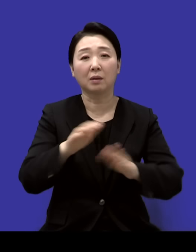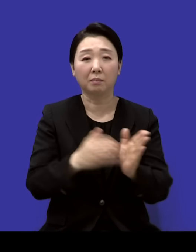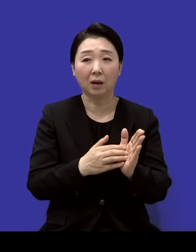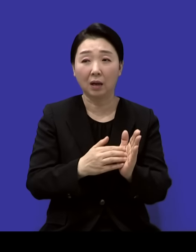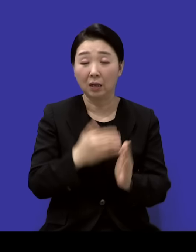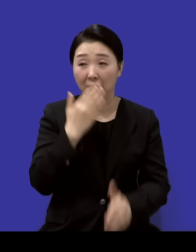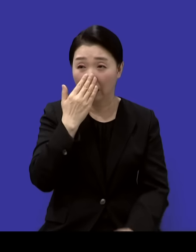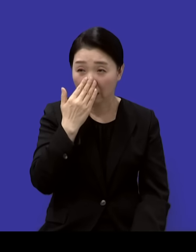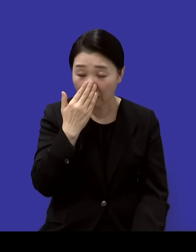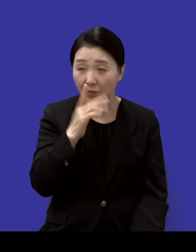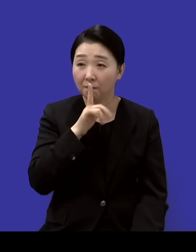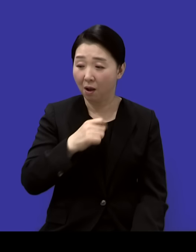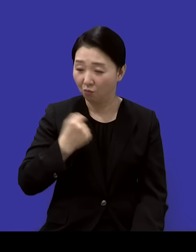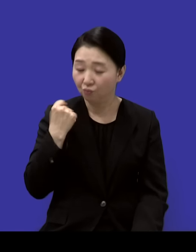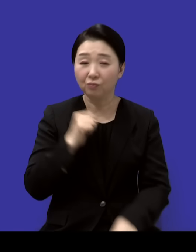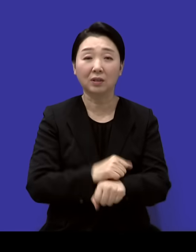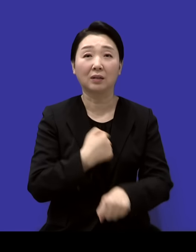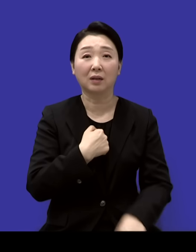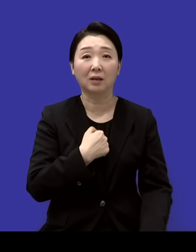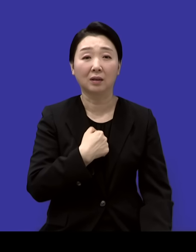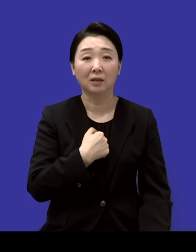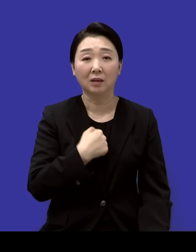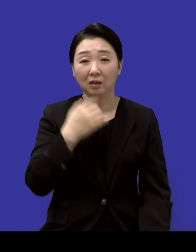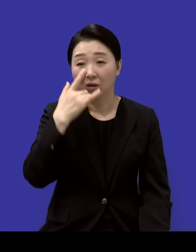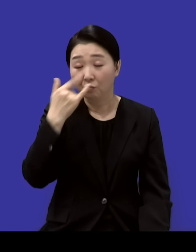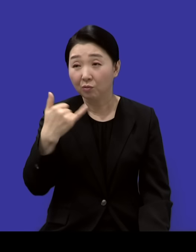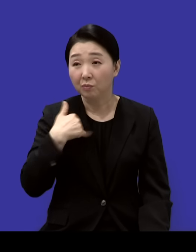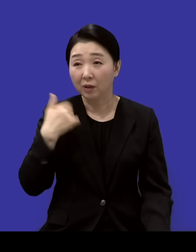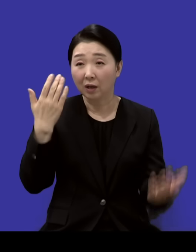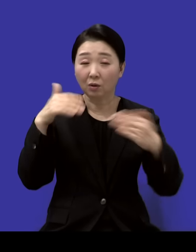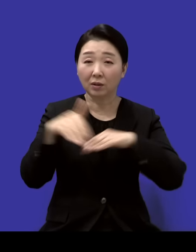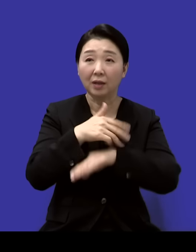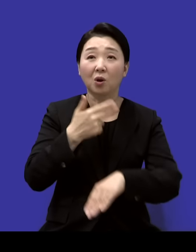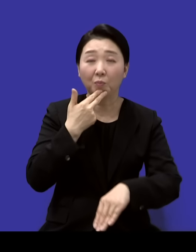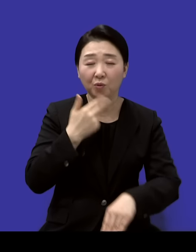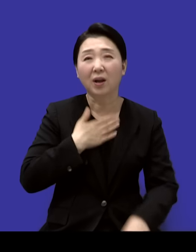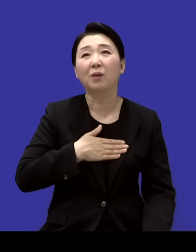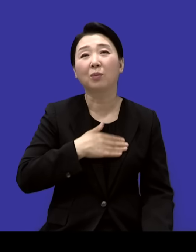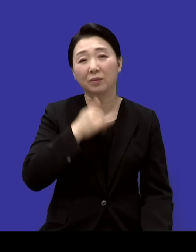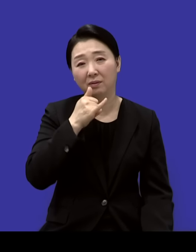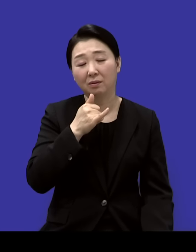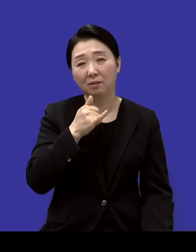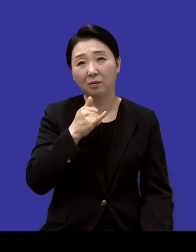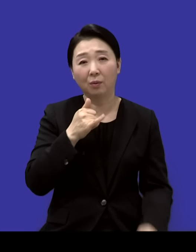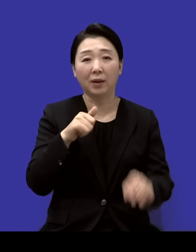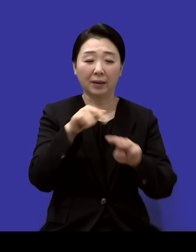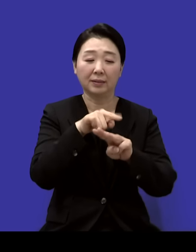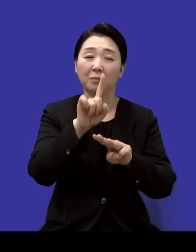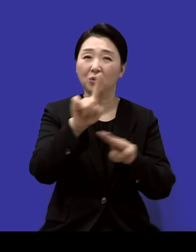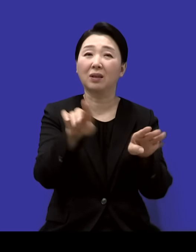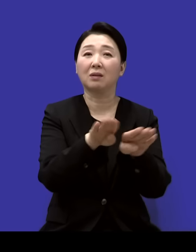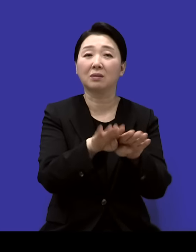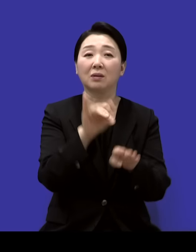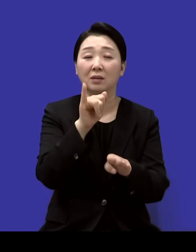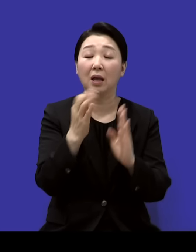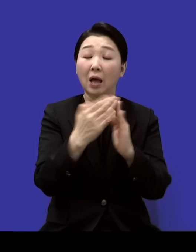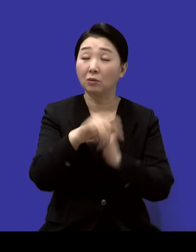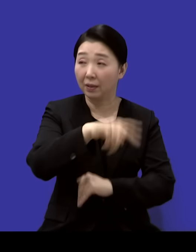말 잘 듣던 애가 근데 우리 엄마 아빠는 제가 그 정도로 학교 안 다녔는지는 몰라요. 한 3분의 1은 결석을 했는데 왜냐면 나갈 때는 학교 갔다 올게